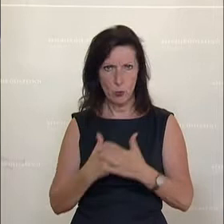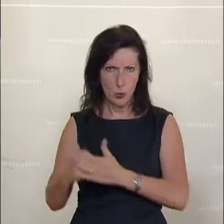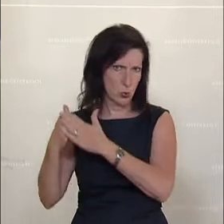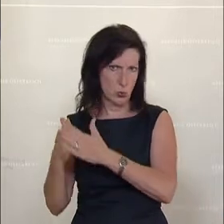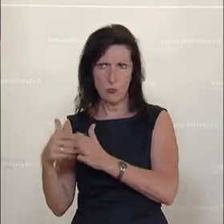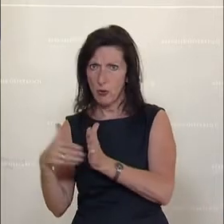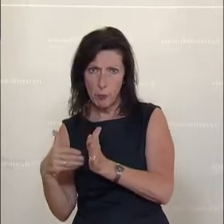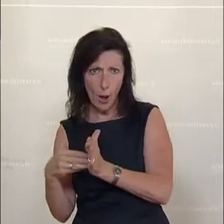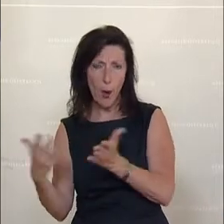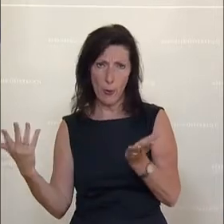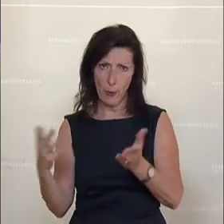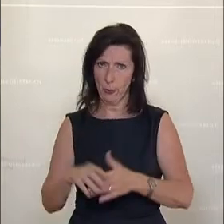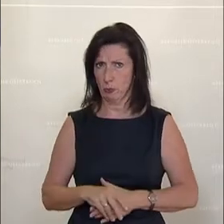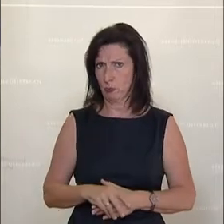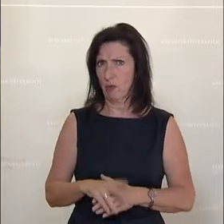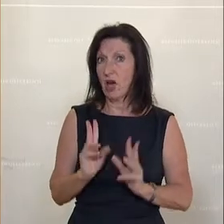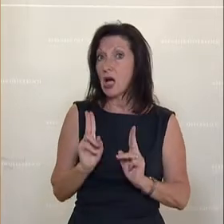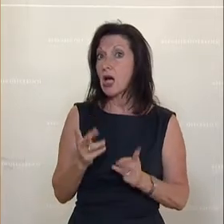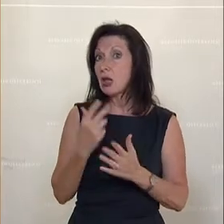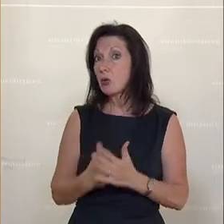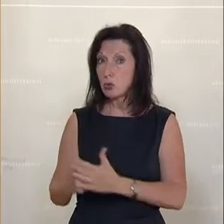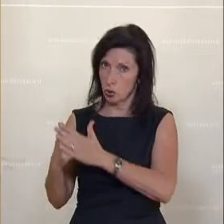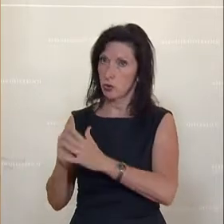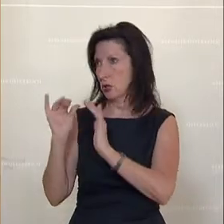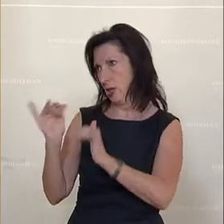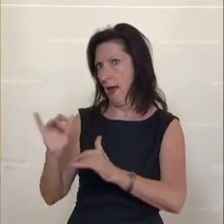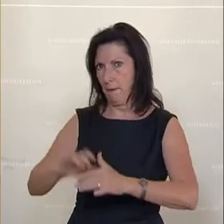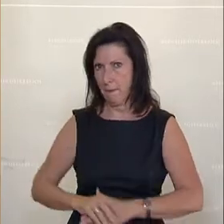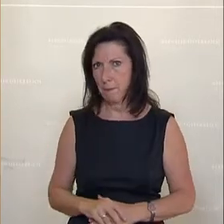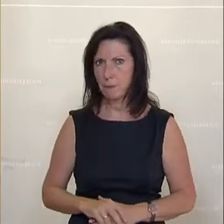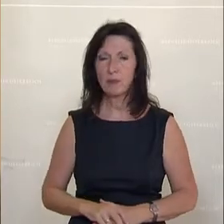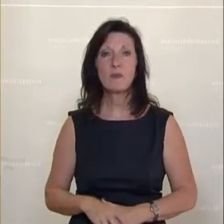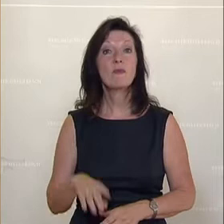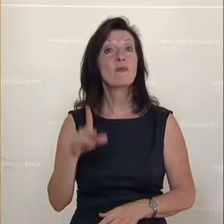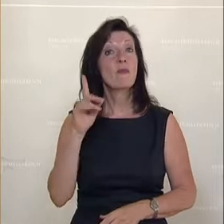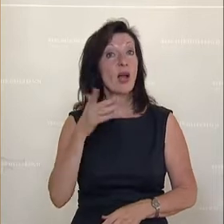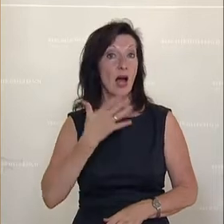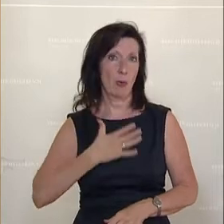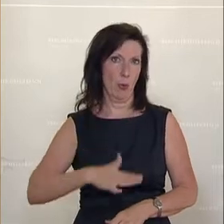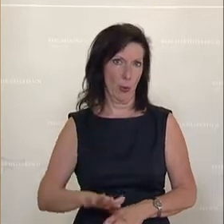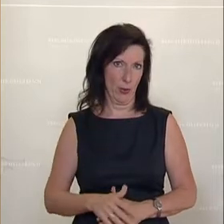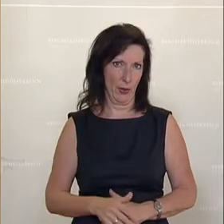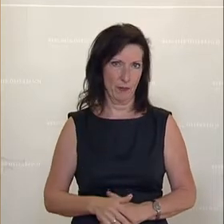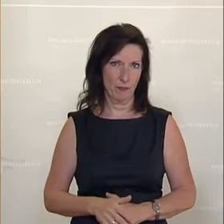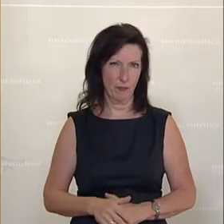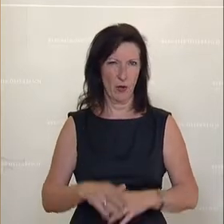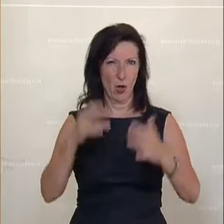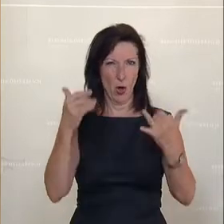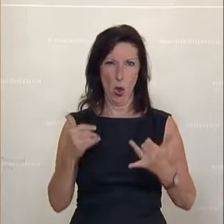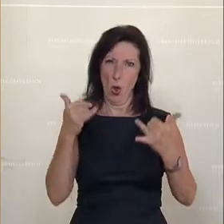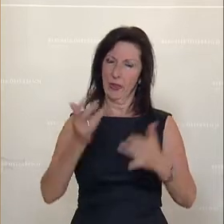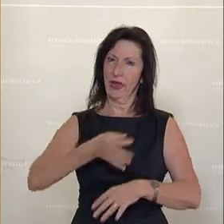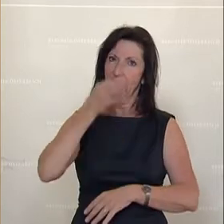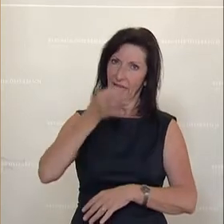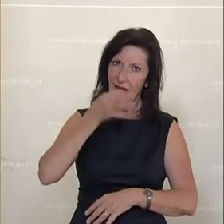und wo wir sozusagen unterstützen können ich möchte aber meinen heutigen redebeitrag